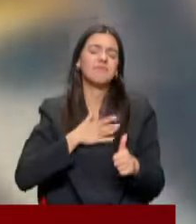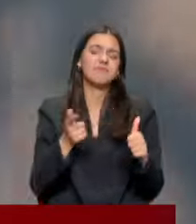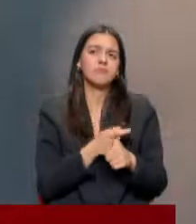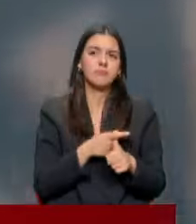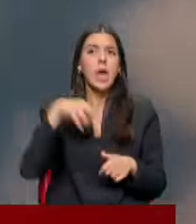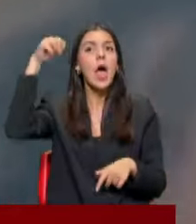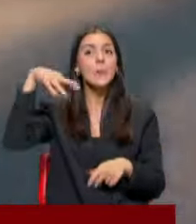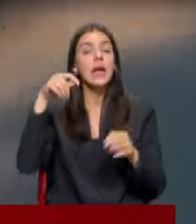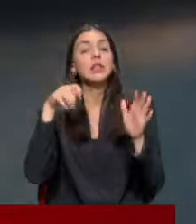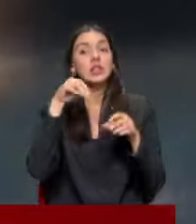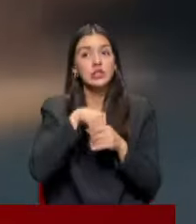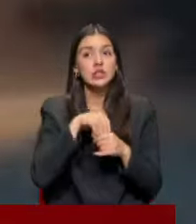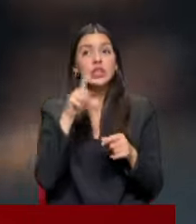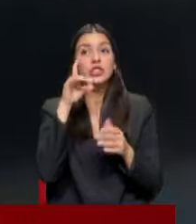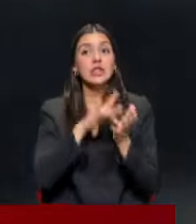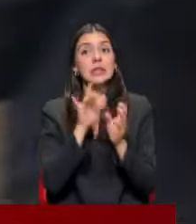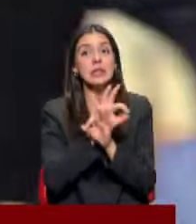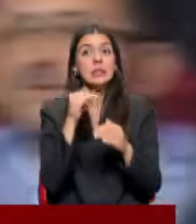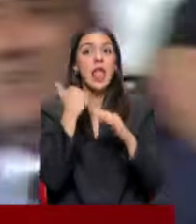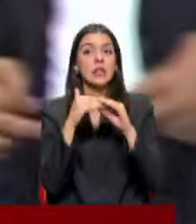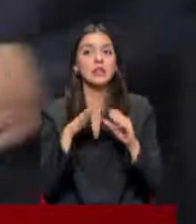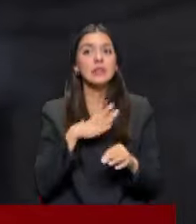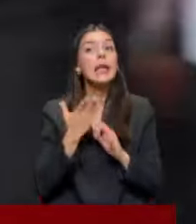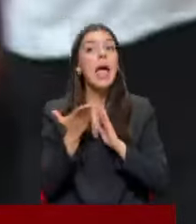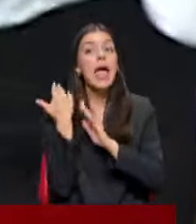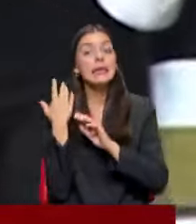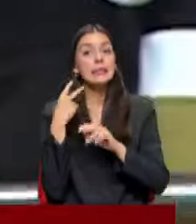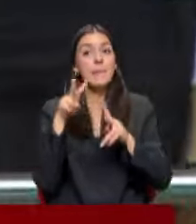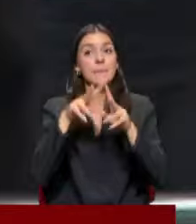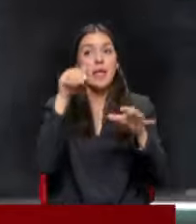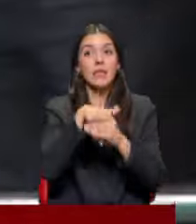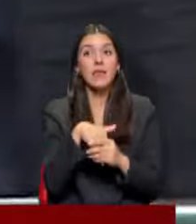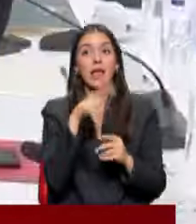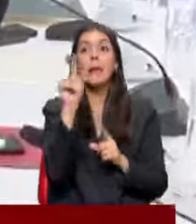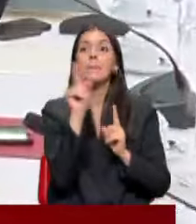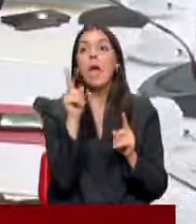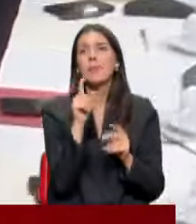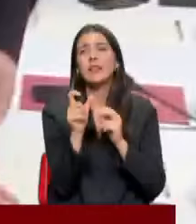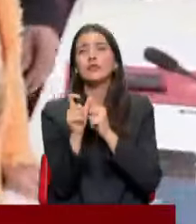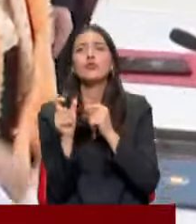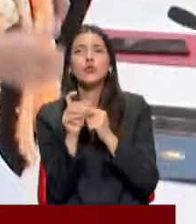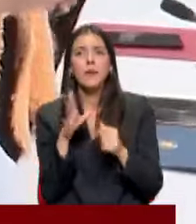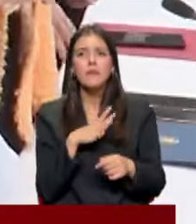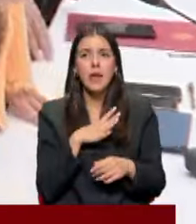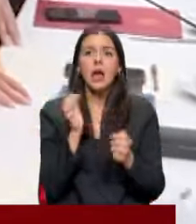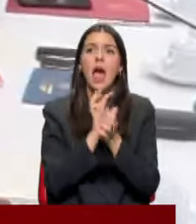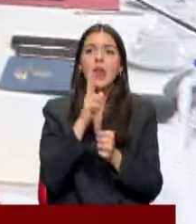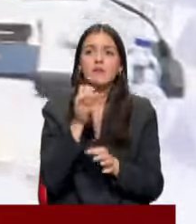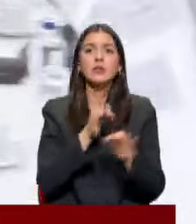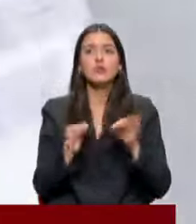de cezasızlık eleştirisi yükseldi. Eski milletvekili Şamil Tayyar, yargıda çürüme var dedi. Aile ve Sosyal